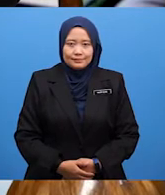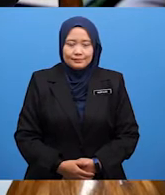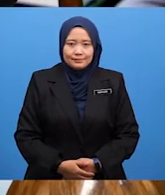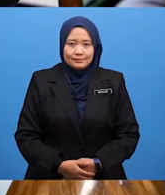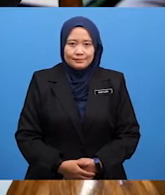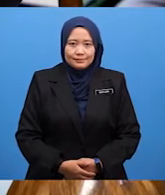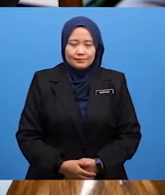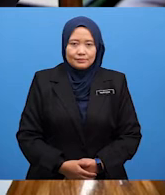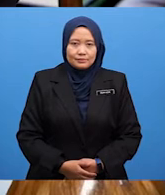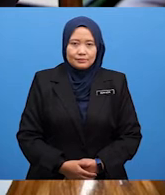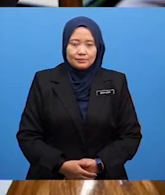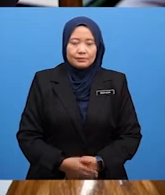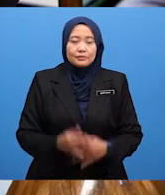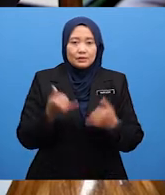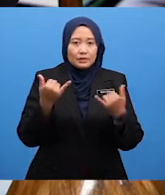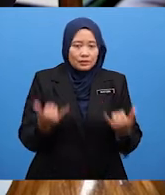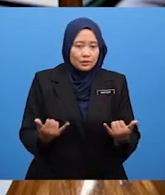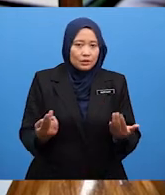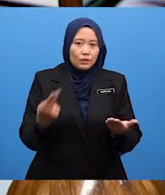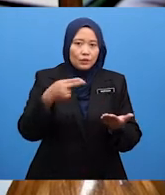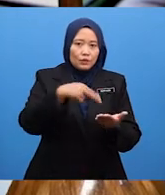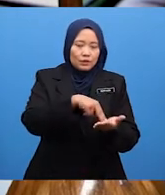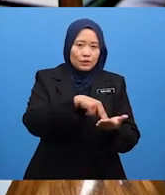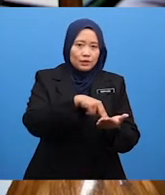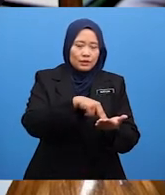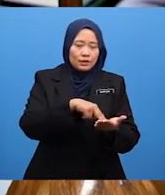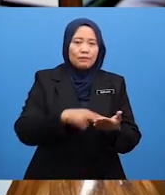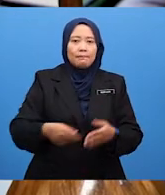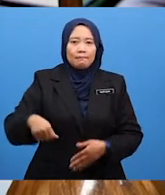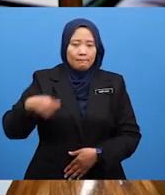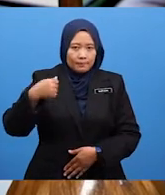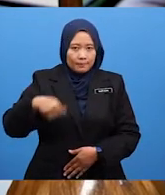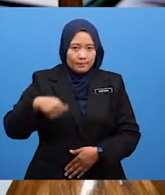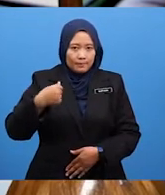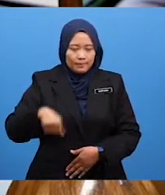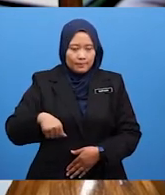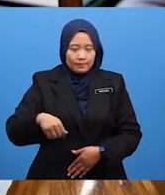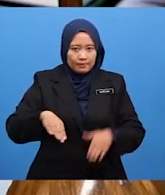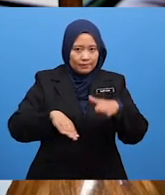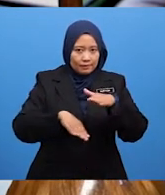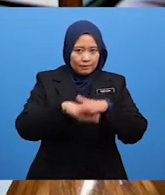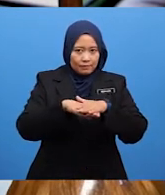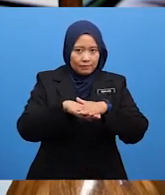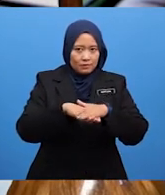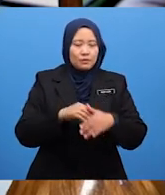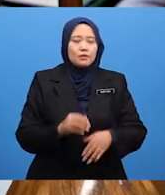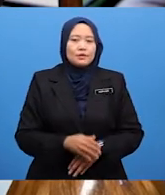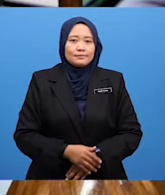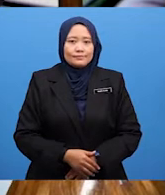Haziq, sila ulang lagi sekali petikan ke bawah ini mengikut notasi yang sama supaya murid-murid di rumah dapat turut serta